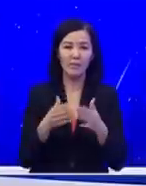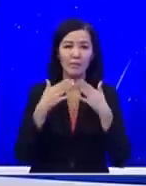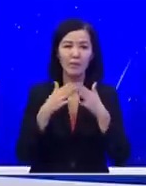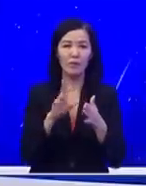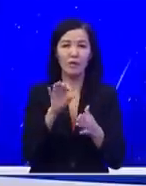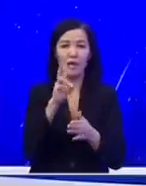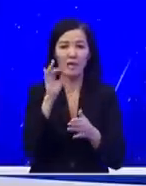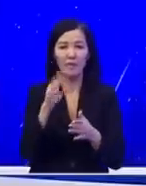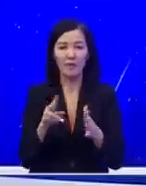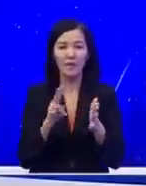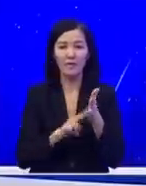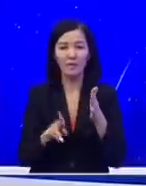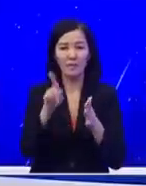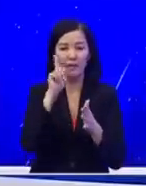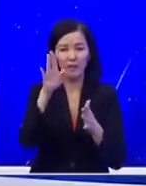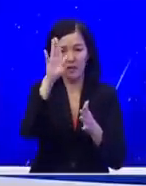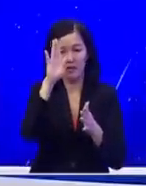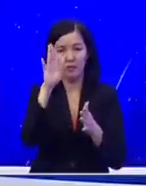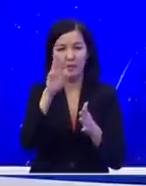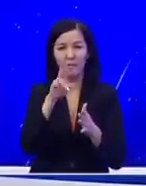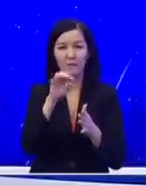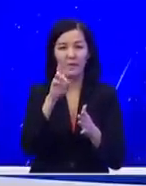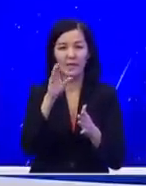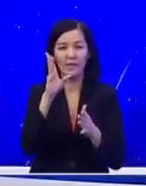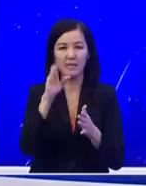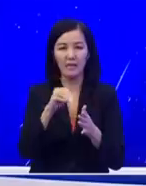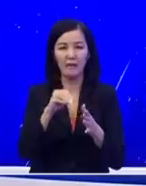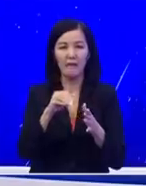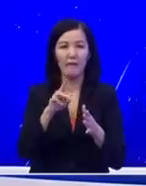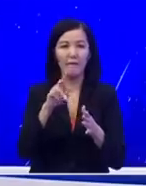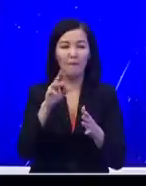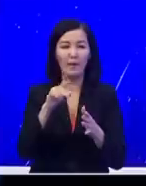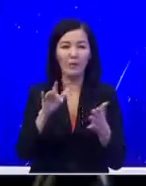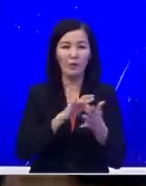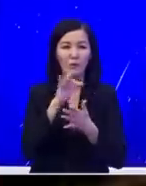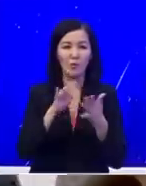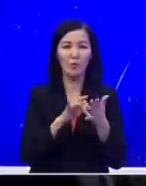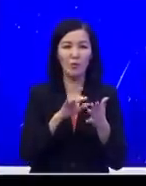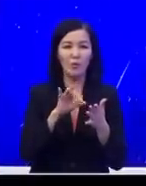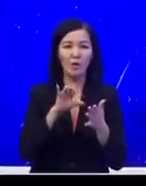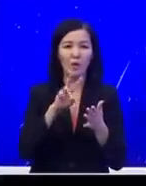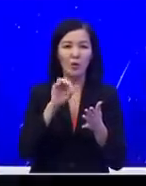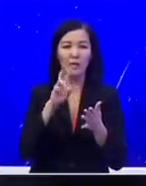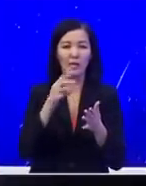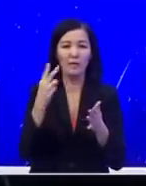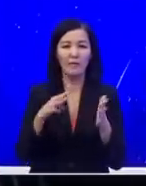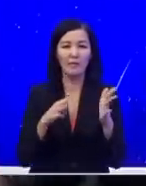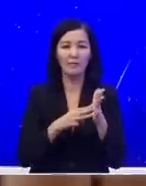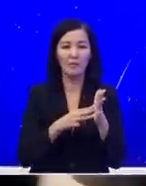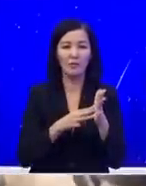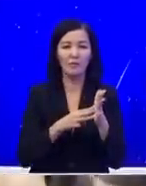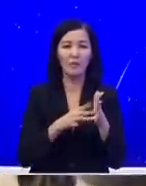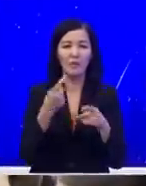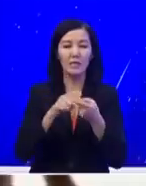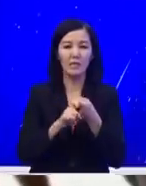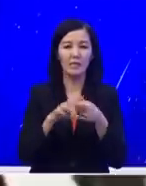Калабрии. Из 70 молодых людей из Пакистана, высадившихся в пятницу в городе Рочелла и Ионика, 28 оказались